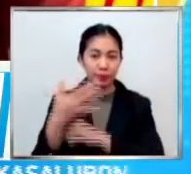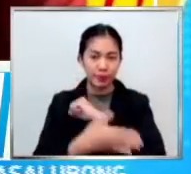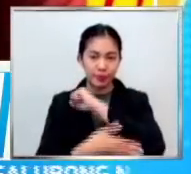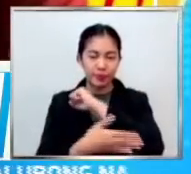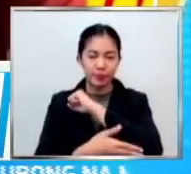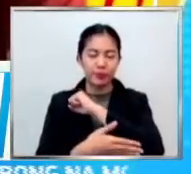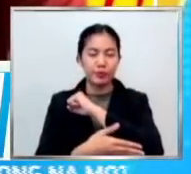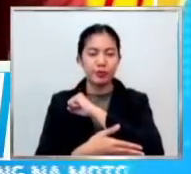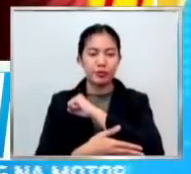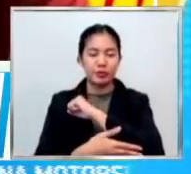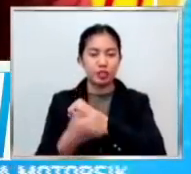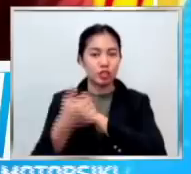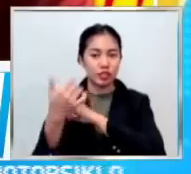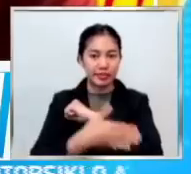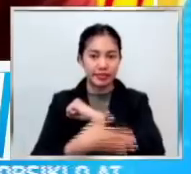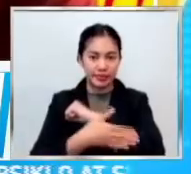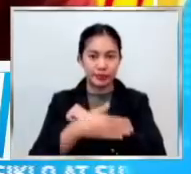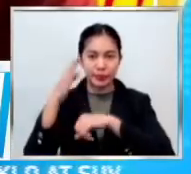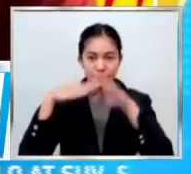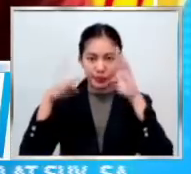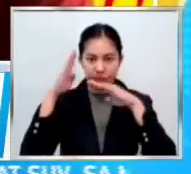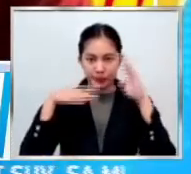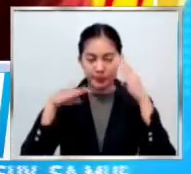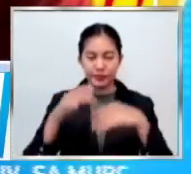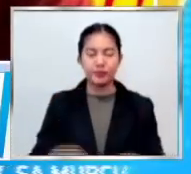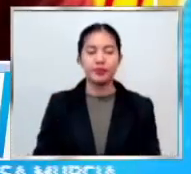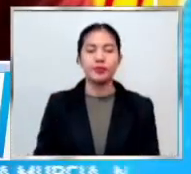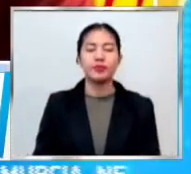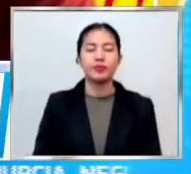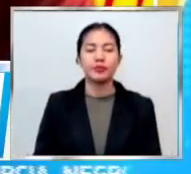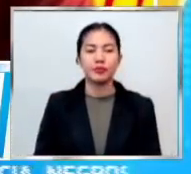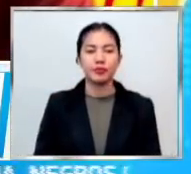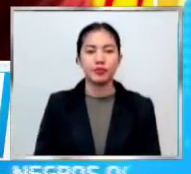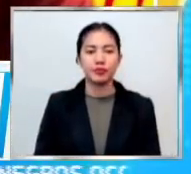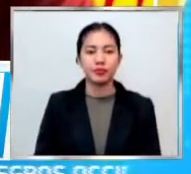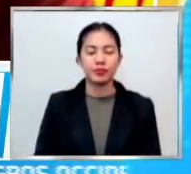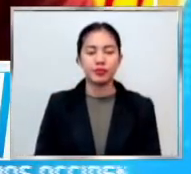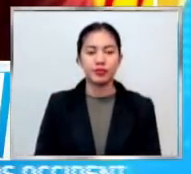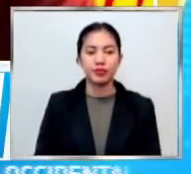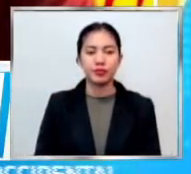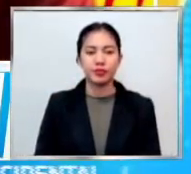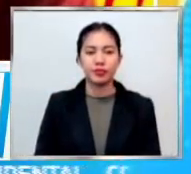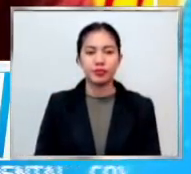nung paglala ng pandemic nitong unang mga buwan ng taon.